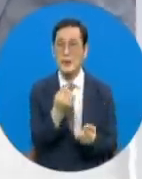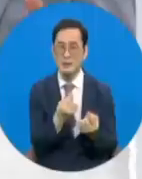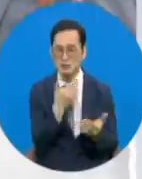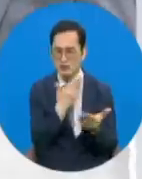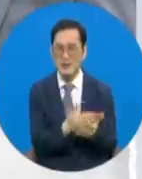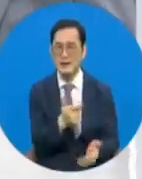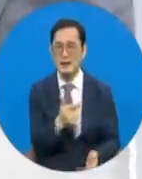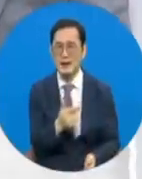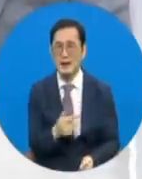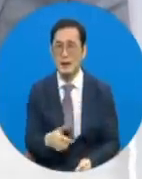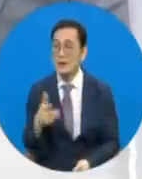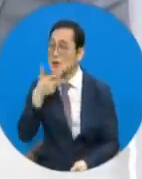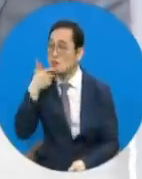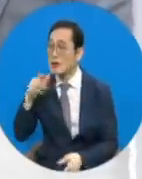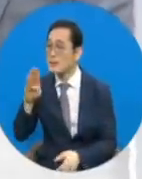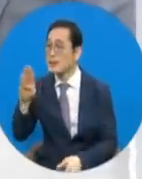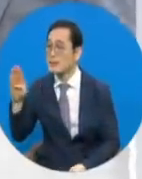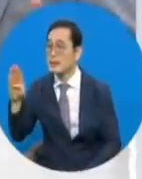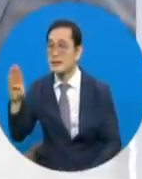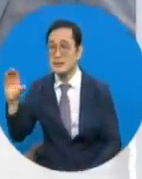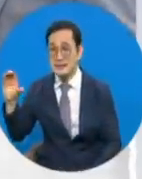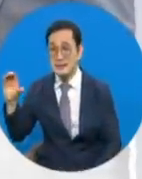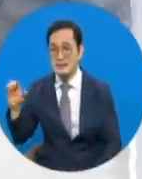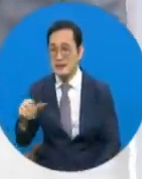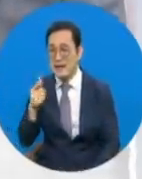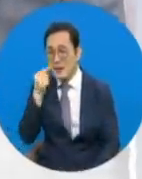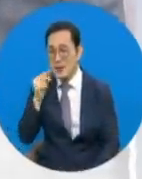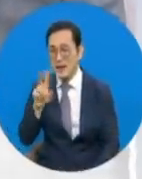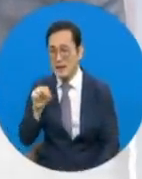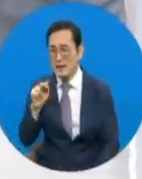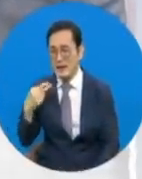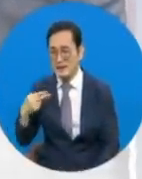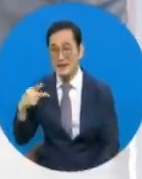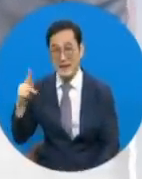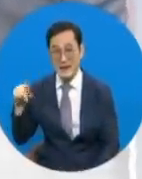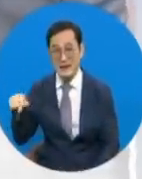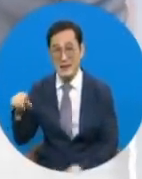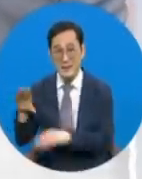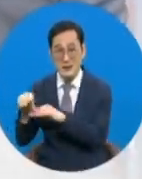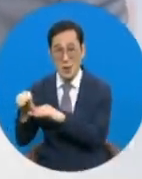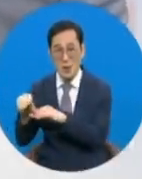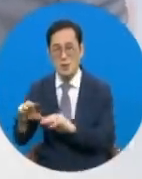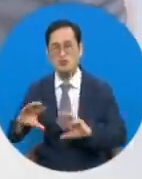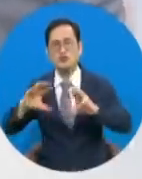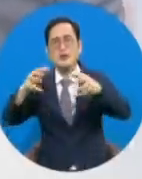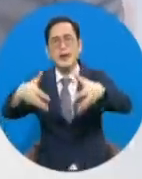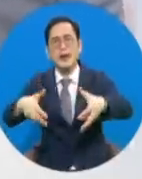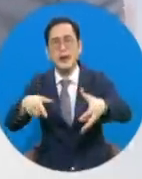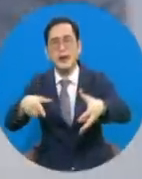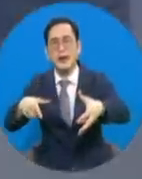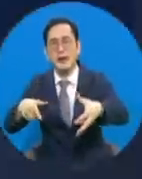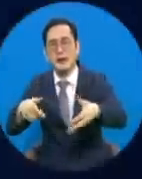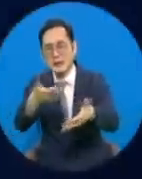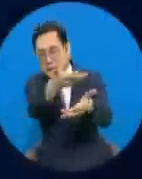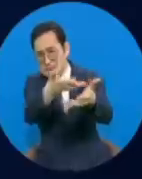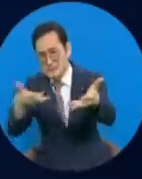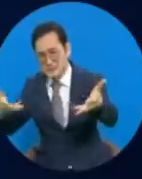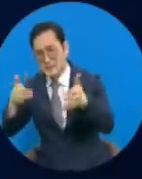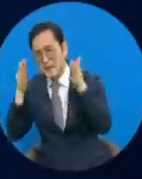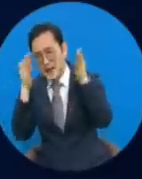영국의 BBC라든지 또 일본의 NHK가 국제적으로 어떤 트렌드를 갖게 되느냐, 즉